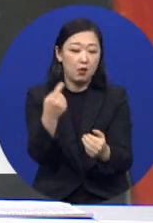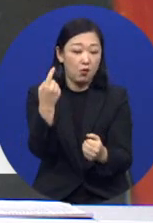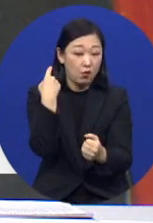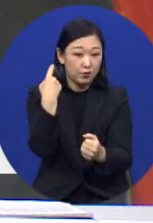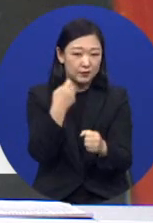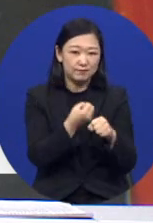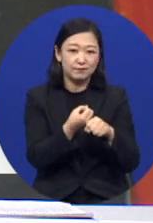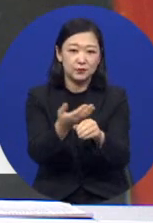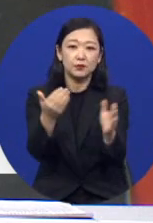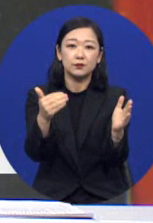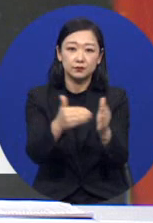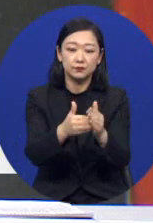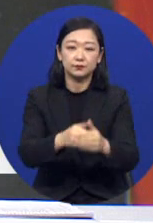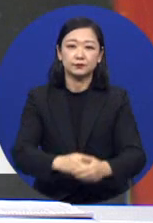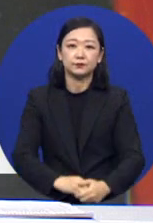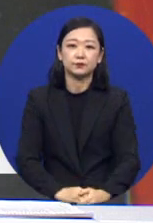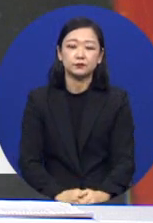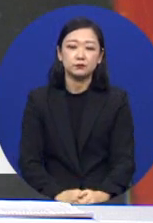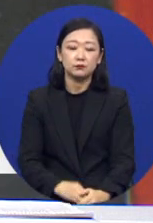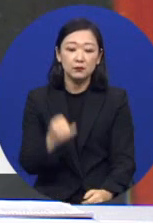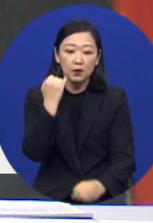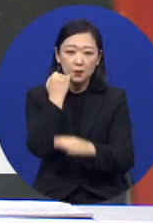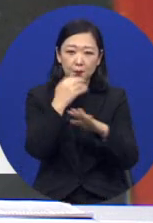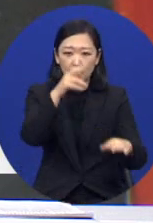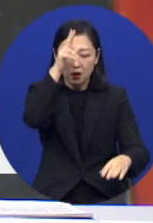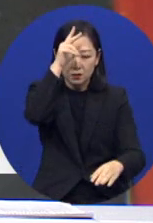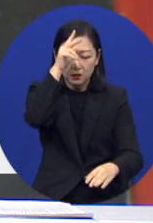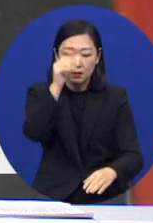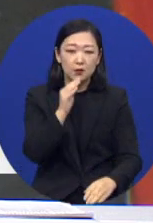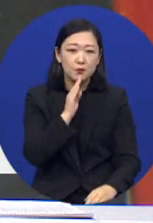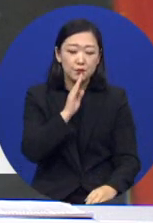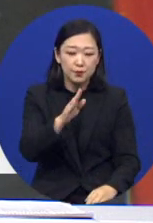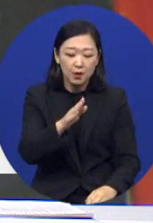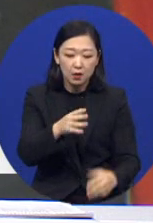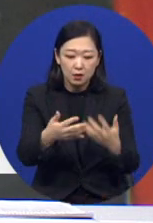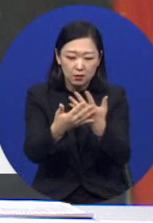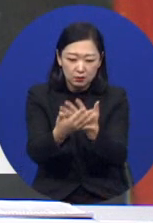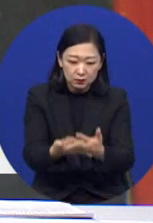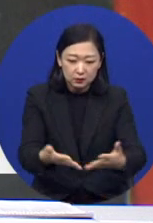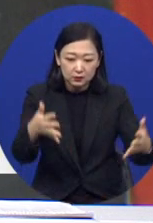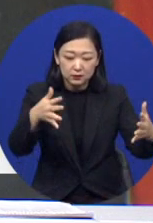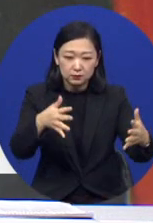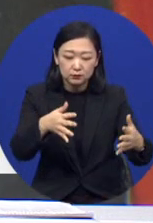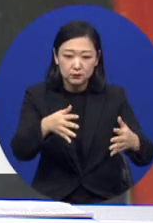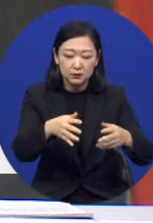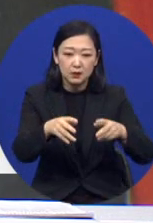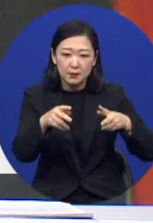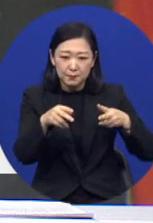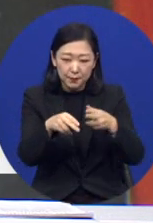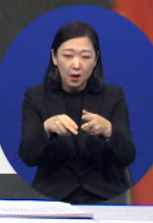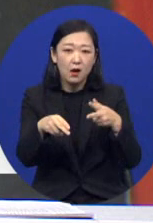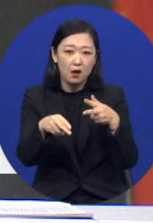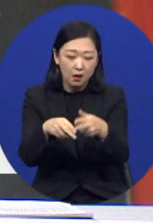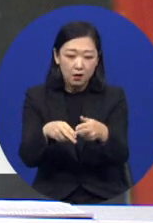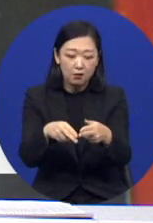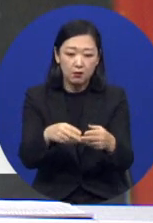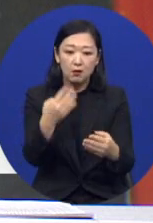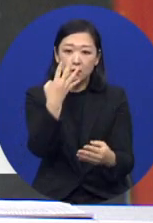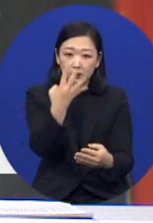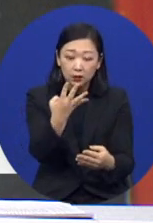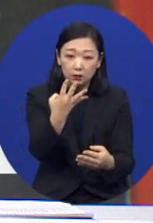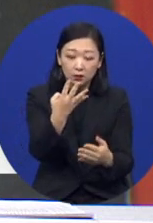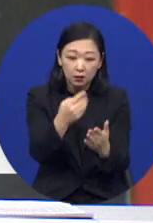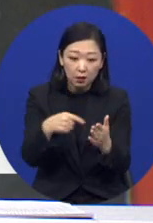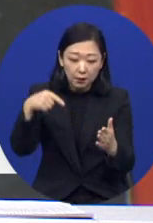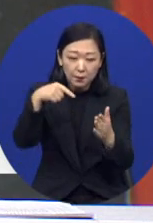이 시간에 보도해 드렸는데요. 해경이 본격적인 그물 해체 작업에 나섰는데, 그물